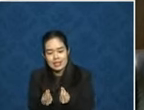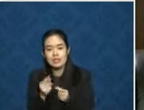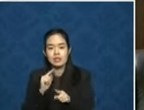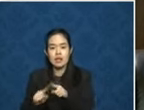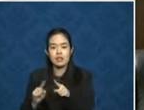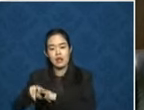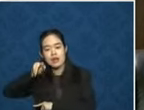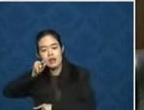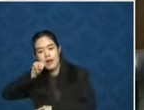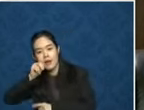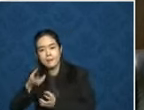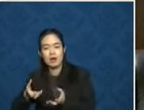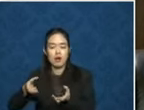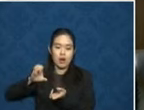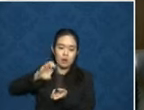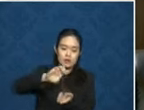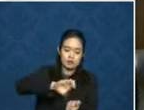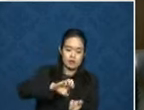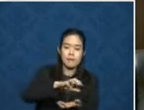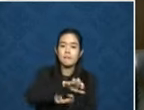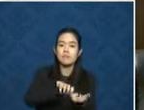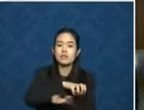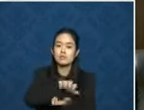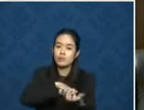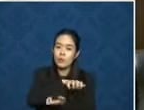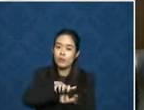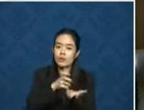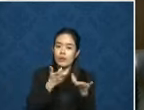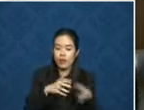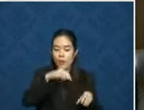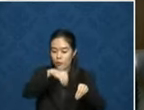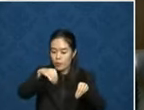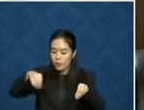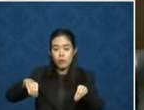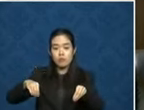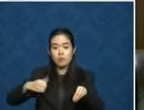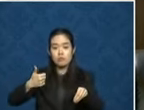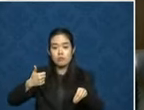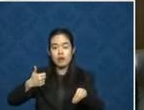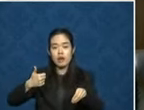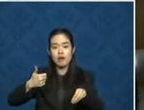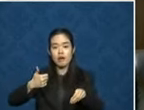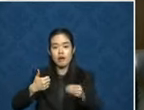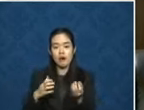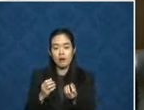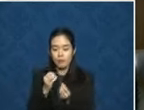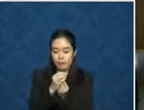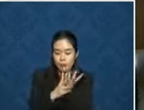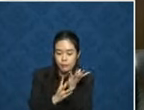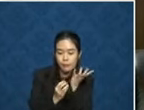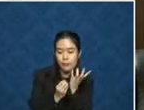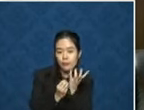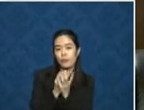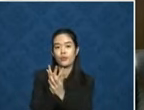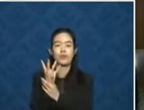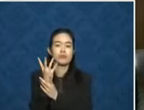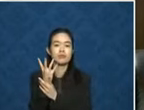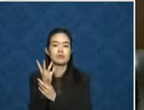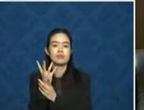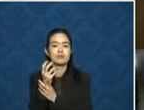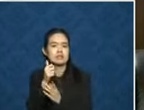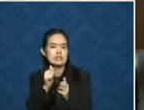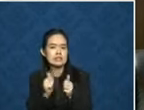น้ำหรือความต้องการต่างๆของพืชในปริมาณที่เหมาะสมผลผลิตที่ออกมาก็มีผลผลิต